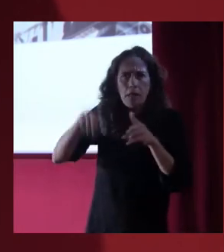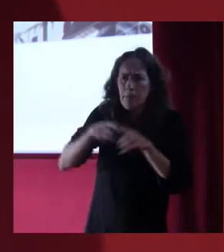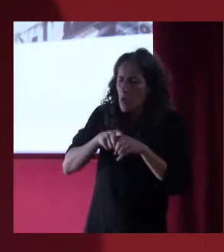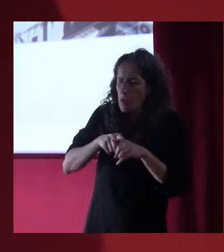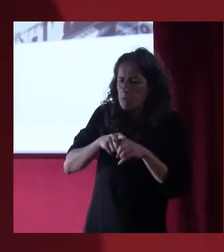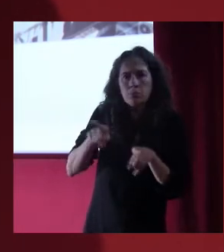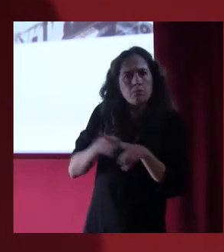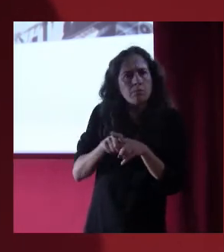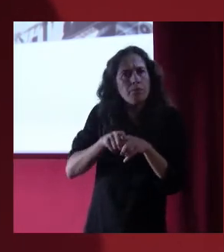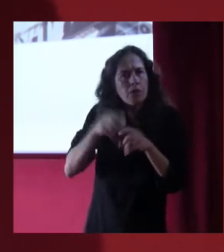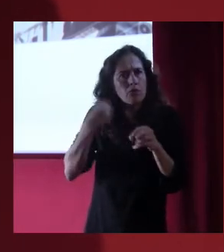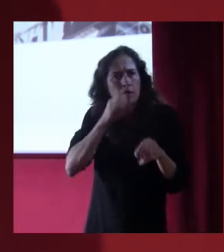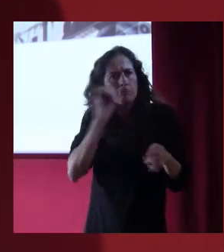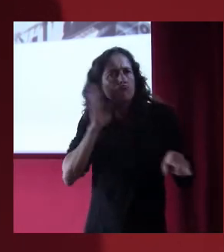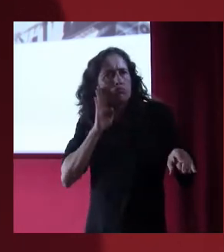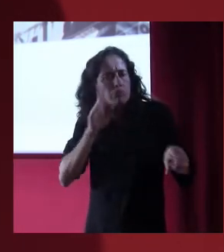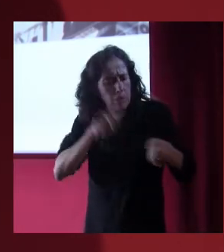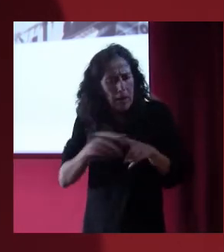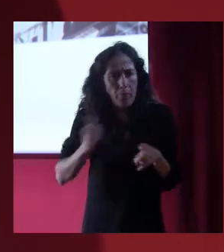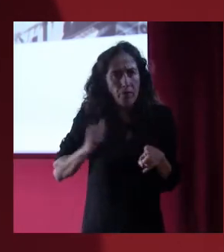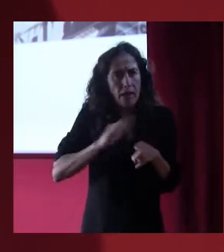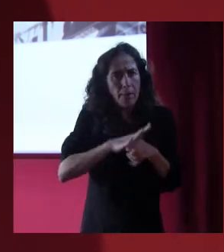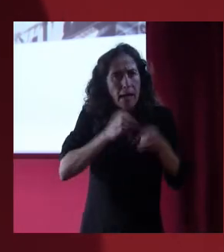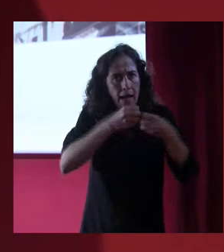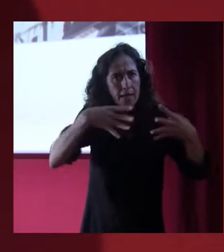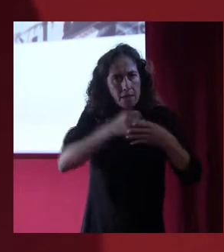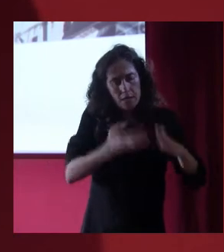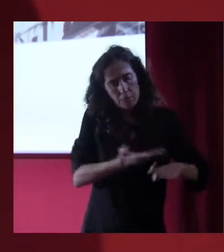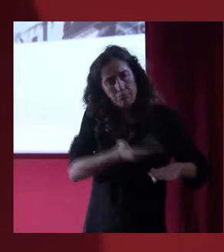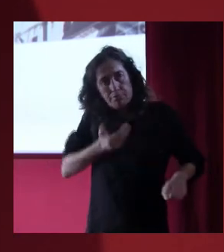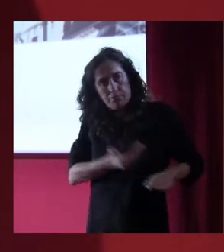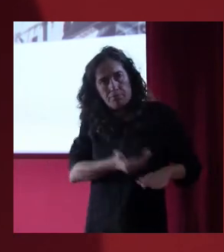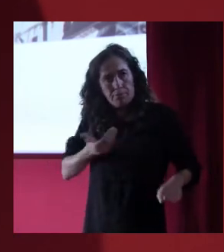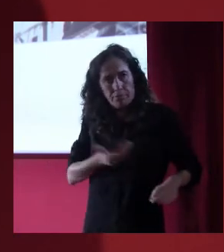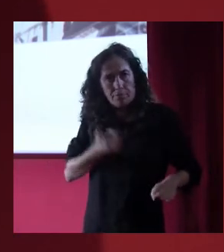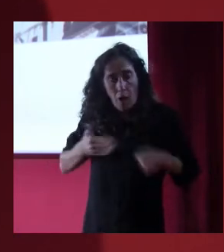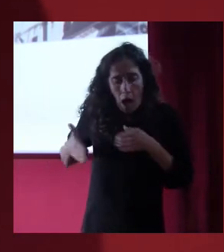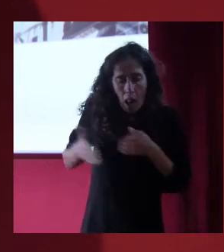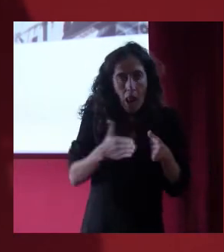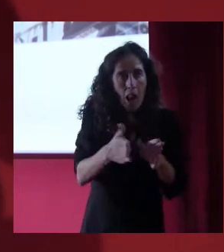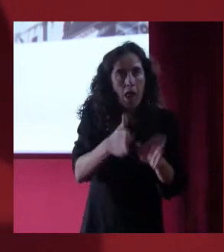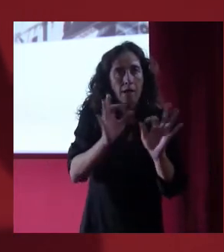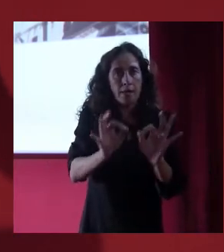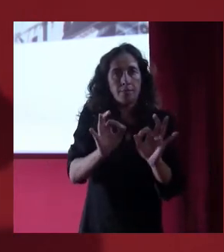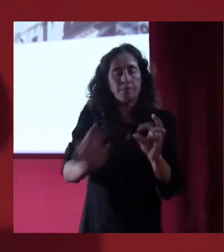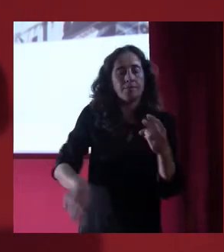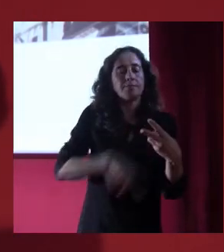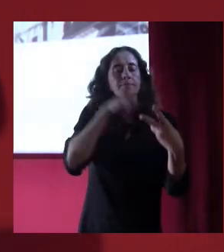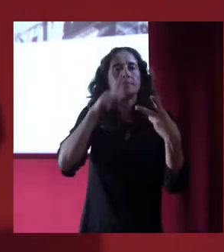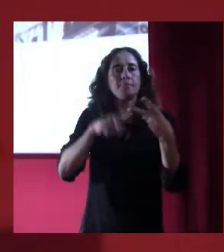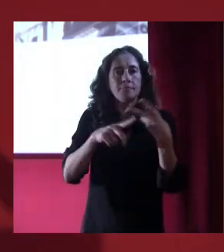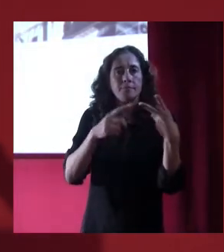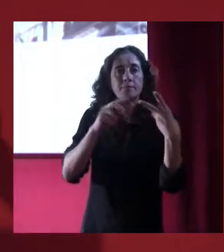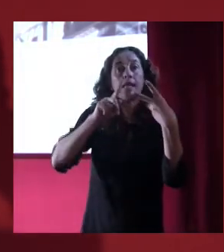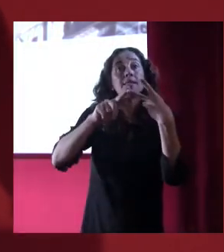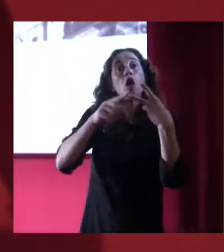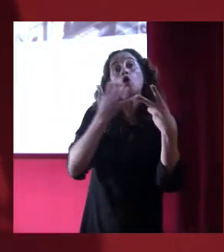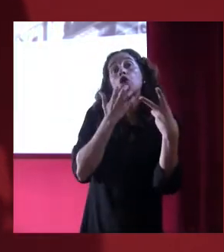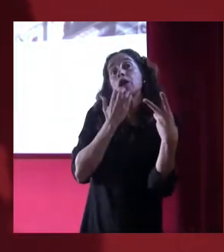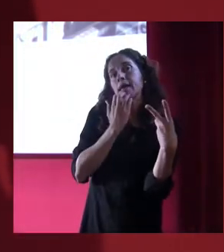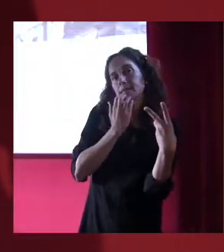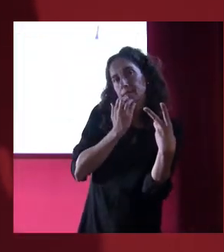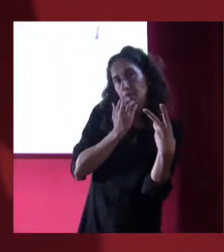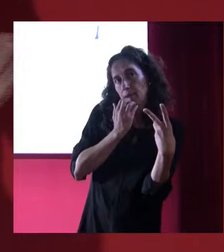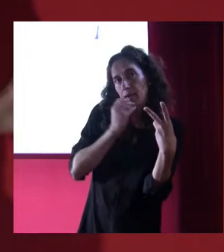la biomassa que estem desaprofitant també. Aquest és el camí. Un segon exemple, el drama de